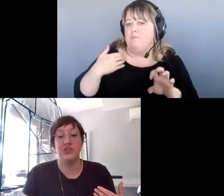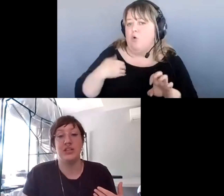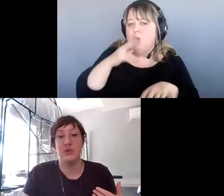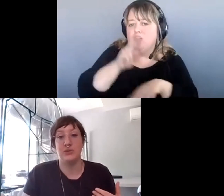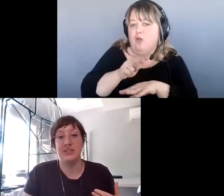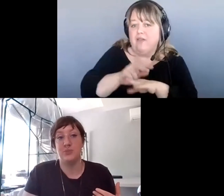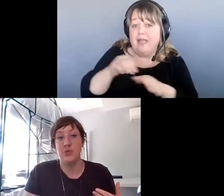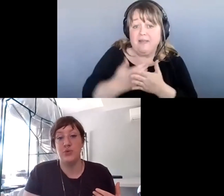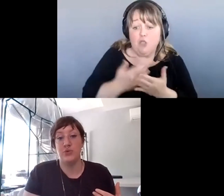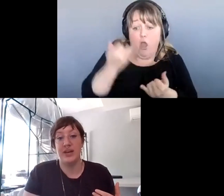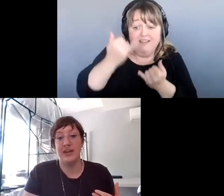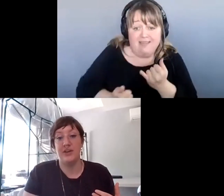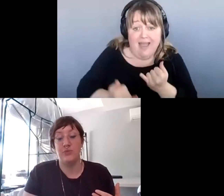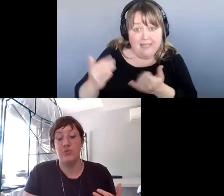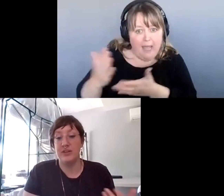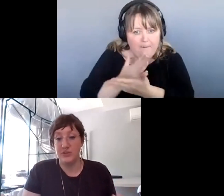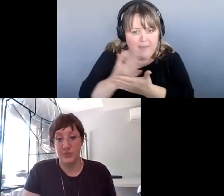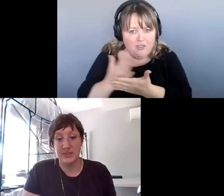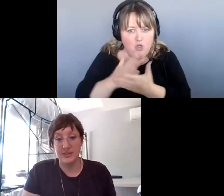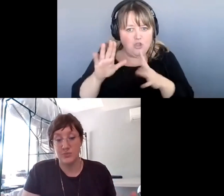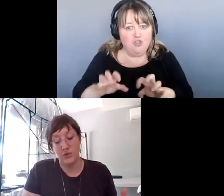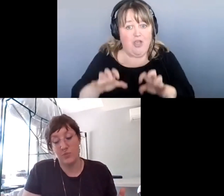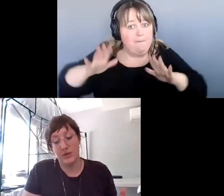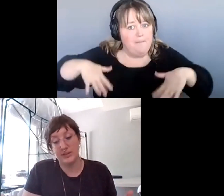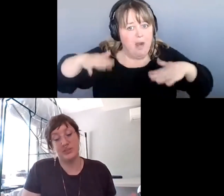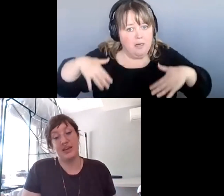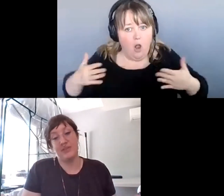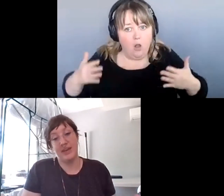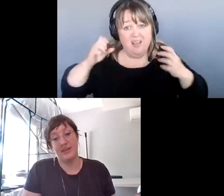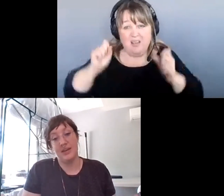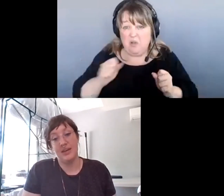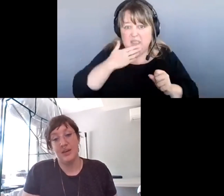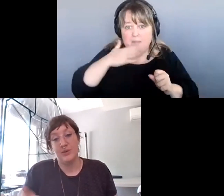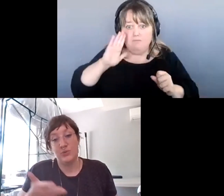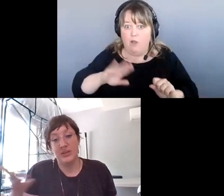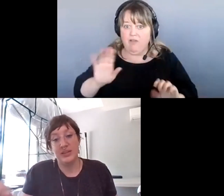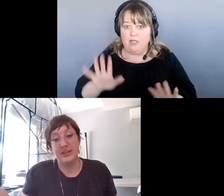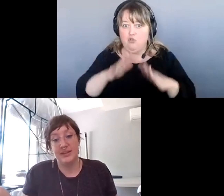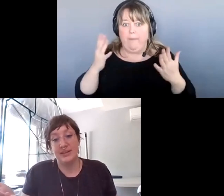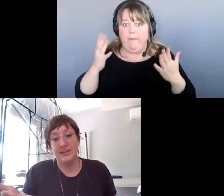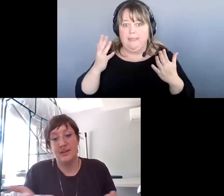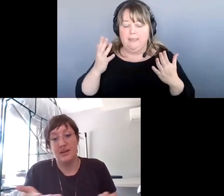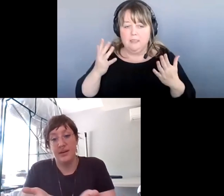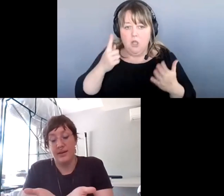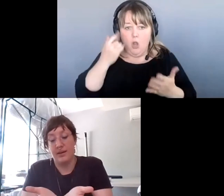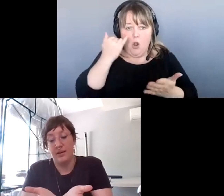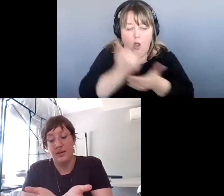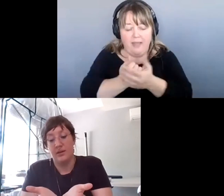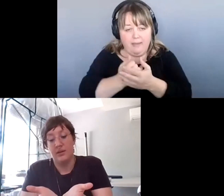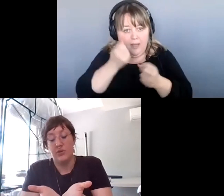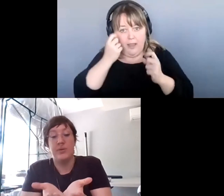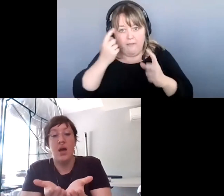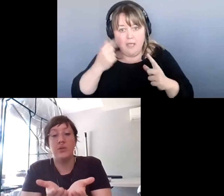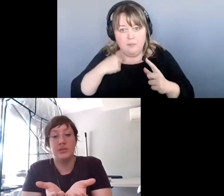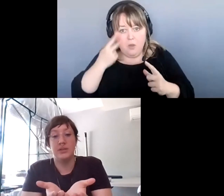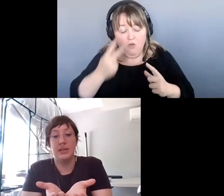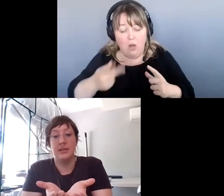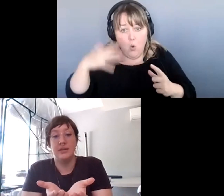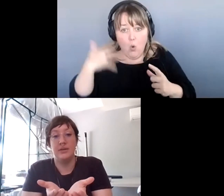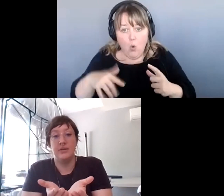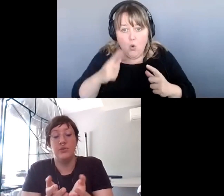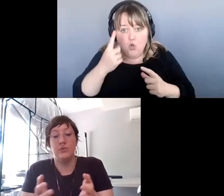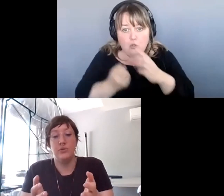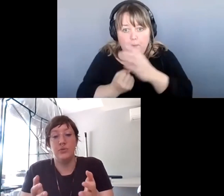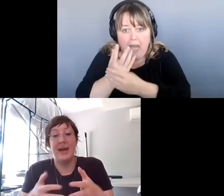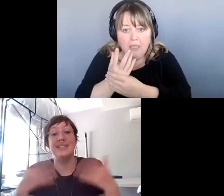période de gel. Donc, ça se peut qu'on ait une mauvaise surprise, puis qu'à un moment donné, on se réveille, puis qu'il y a une plante qui